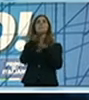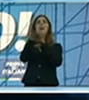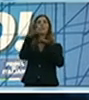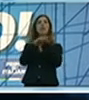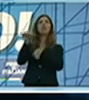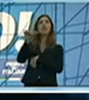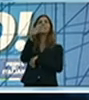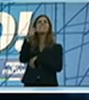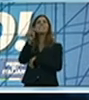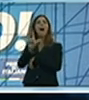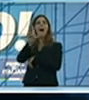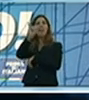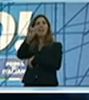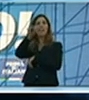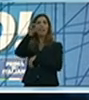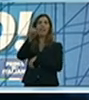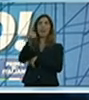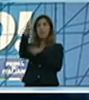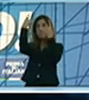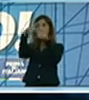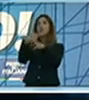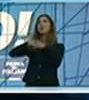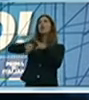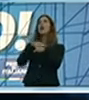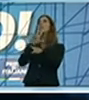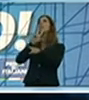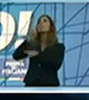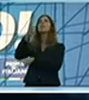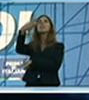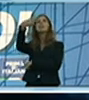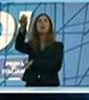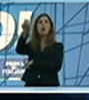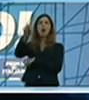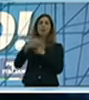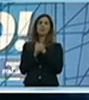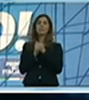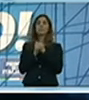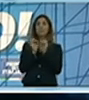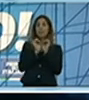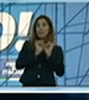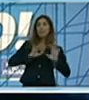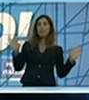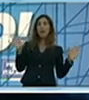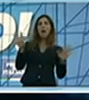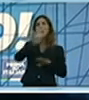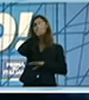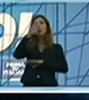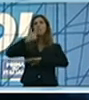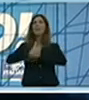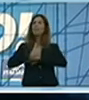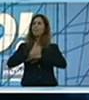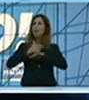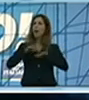quello che è un comizio tradizionale. Insomma. Possiamo dire che è una piazza, anche se è una parola che non si è sentita oggi, dall'animo